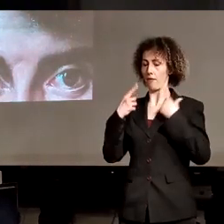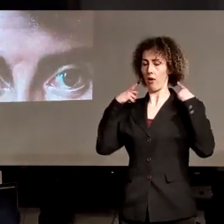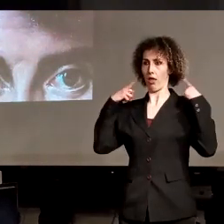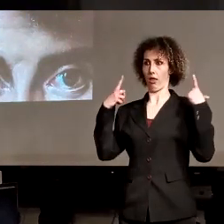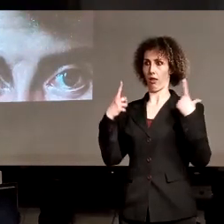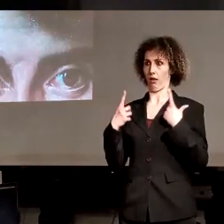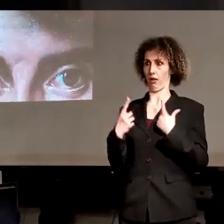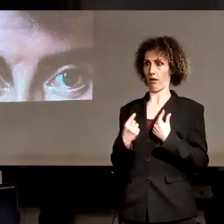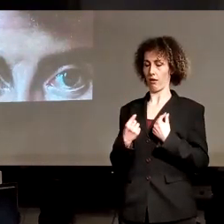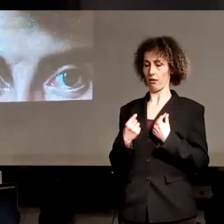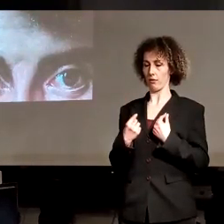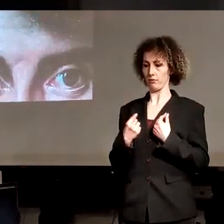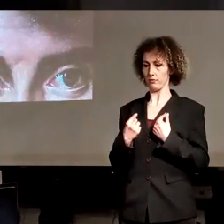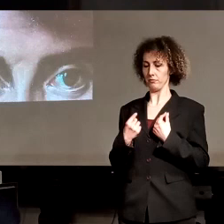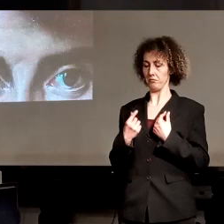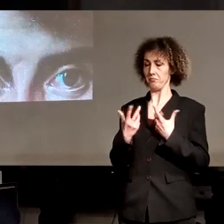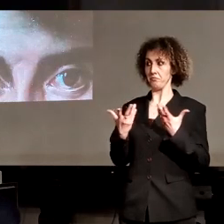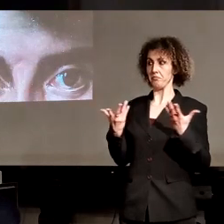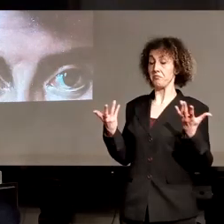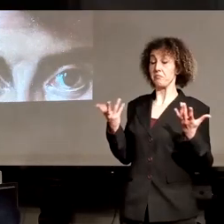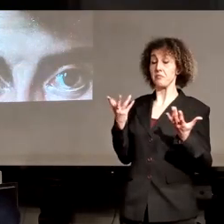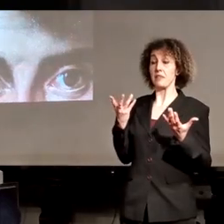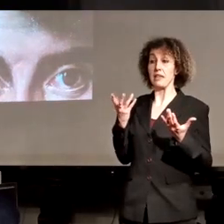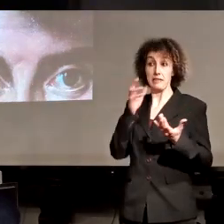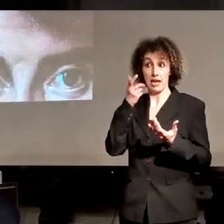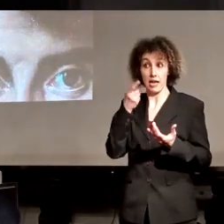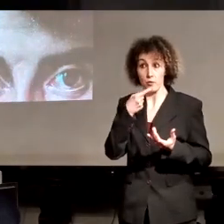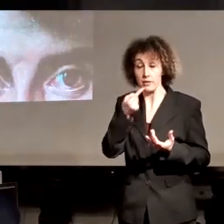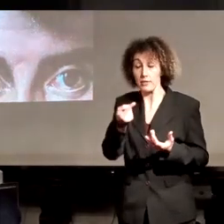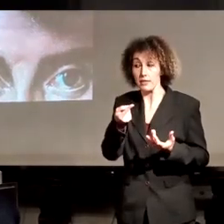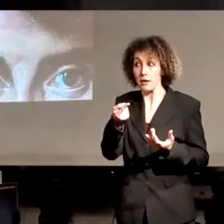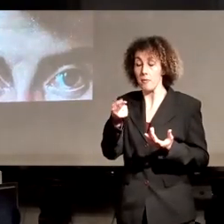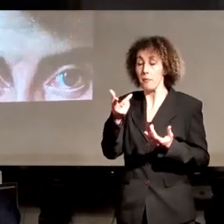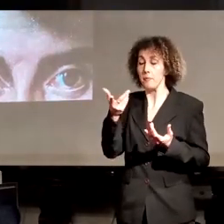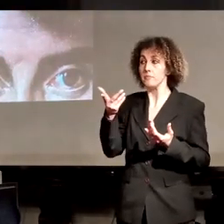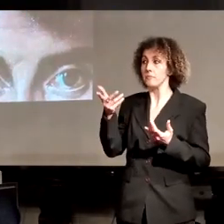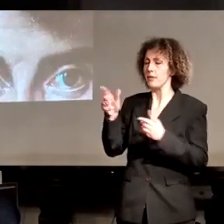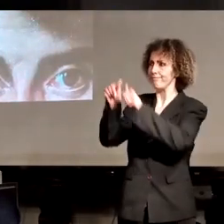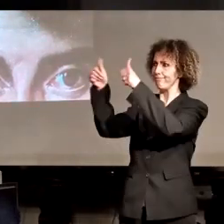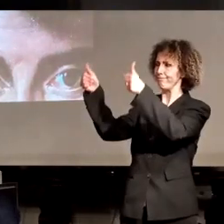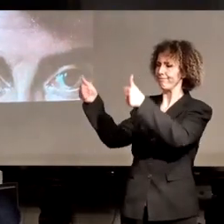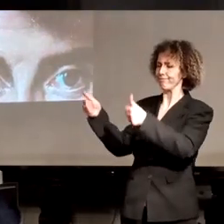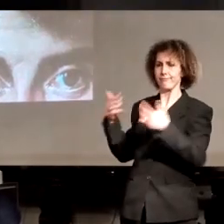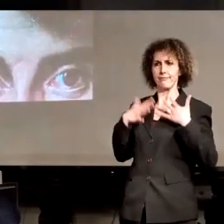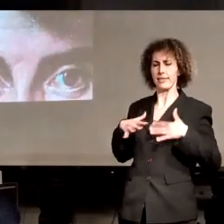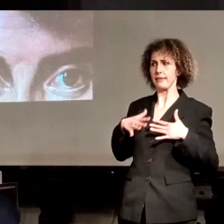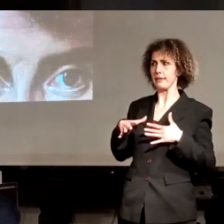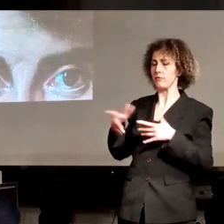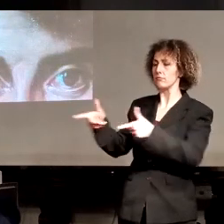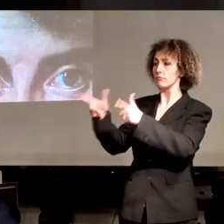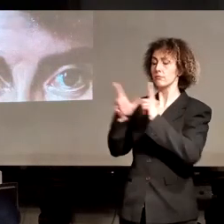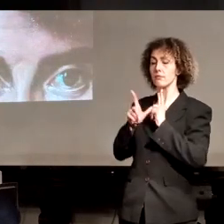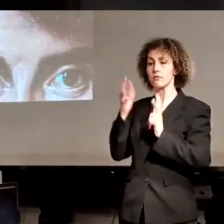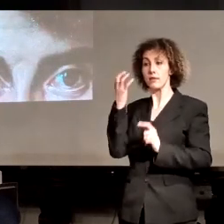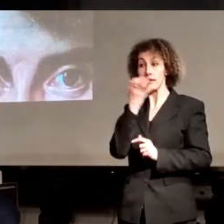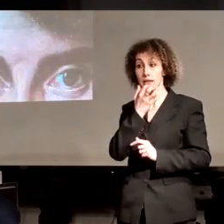spalle eppure strano a dirsi questo travestimento grottesco non mi fece ha fatto